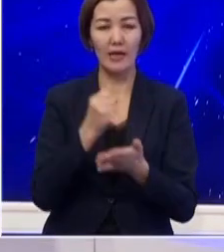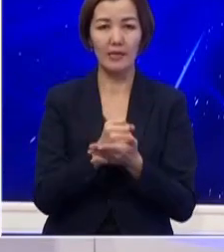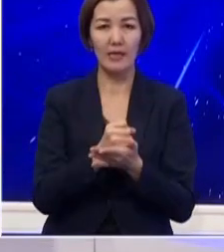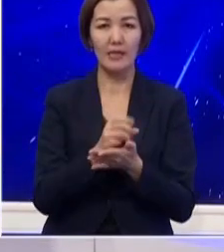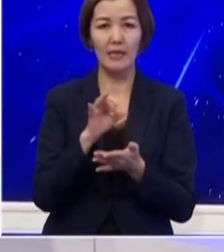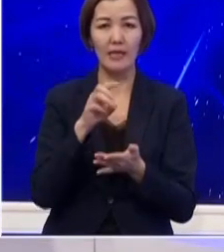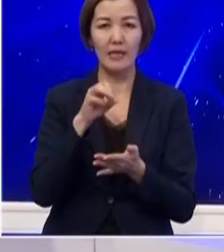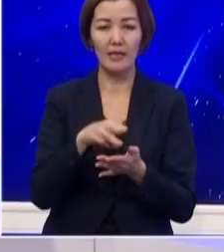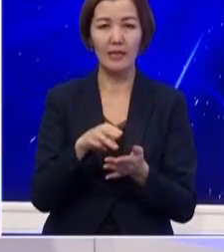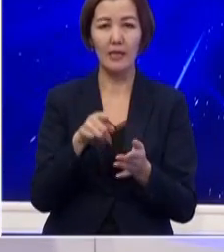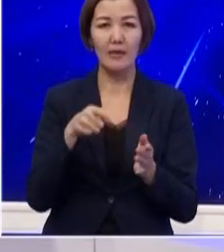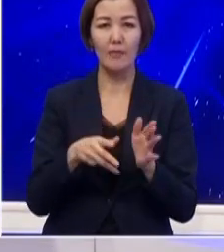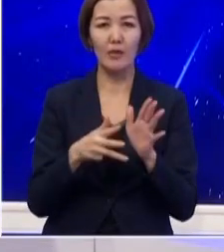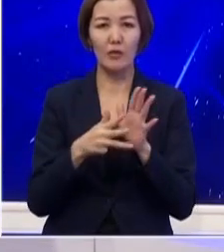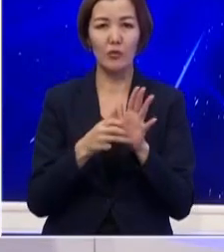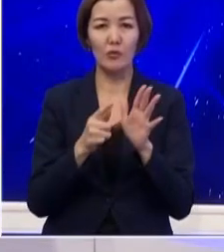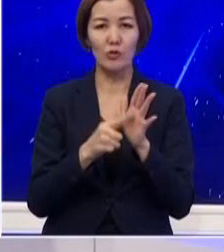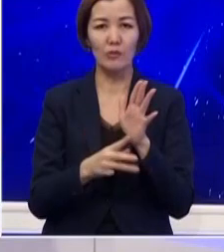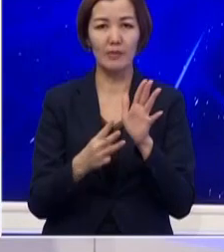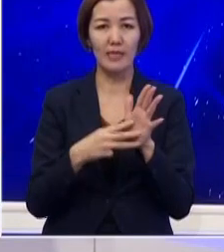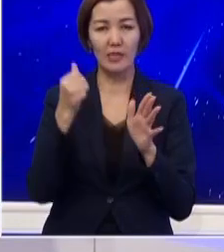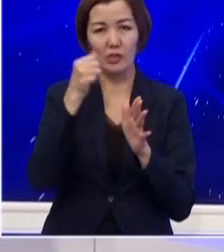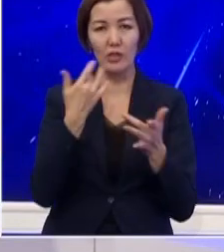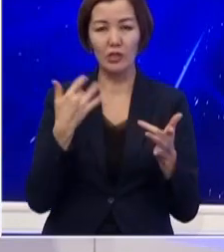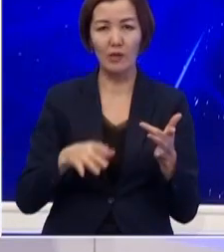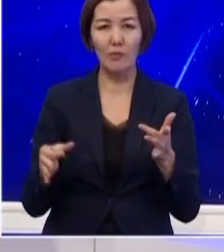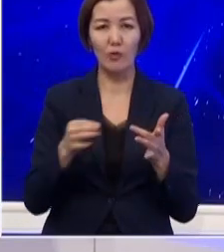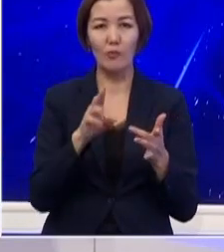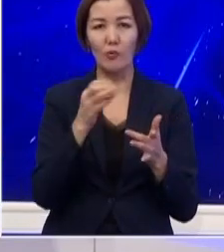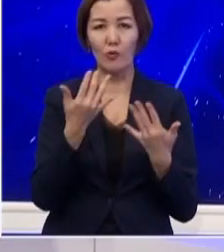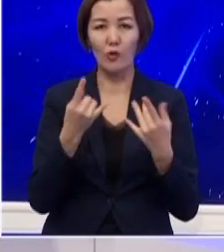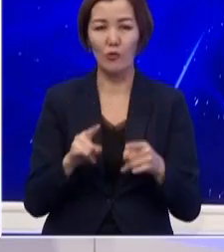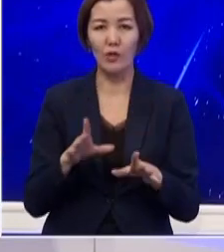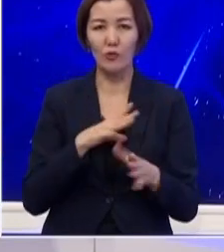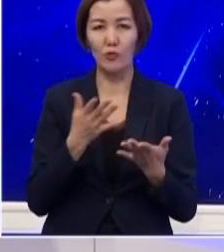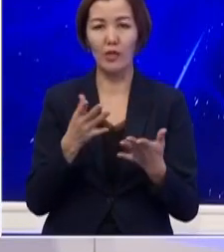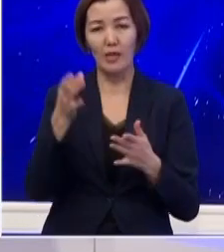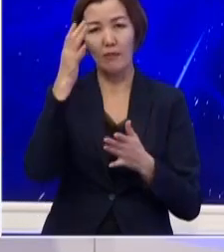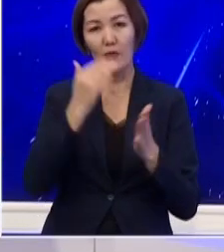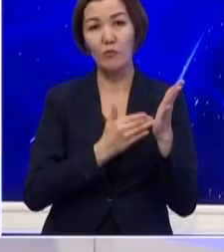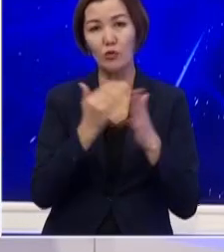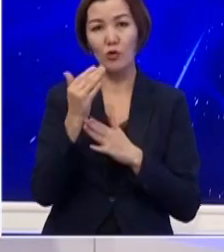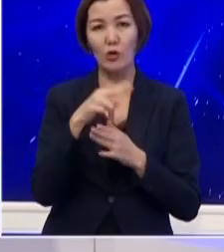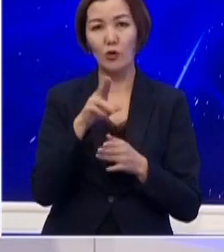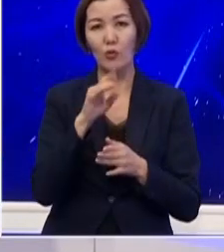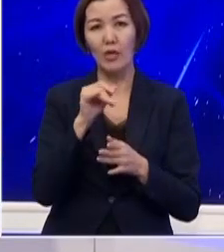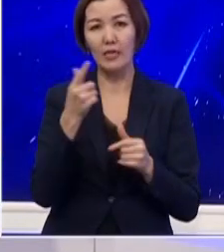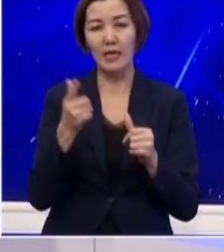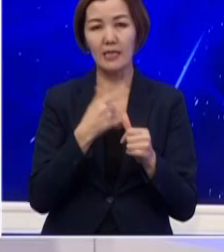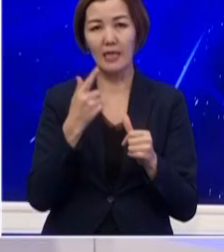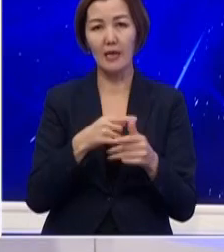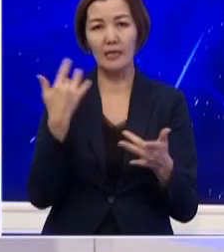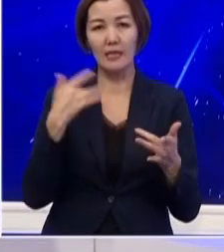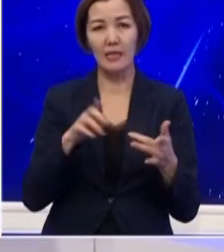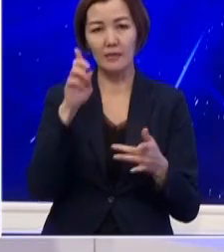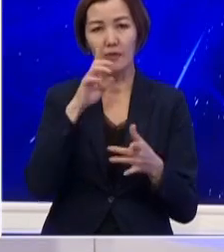Ернат Дүйсенбекұлы 1978 жылы Жамбыл облысы Мойынқұл ауданында туған. Білімі жоғары, Мұхаммед Хайдар Дулати атындағы